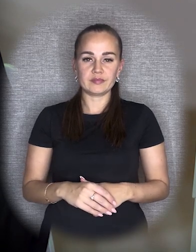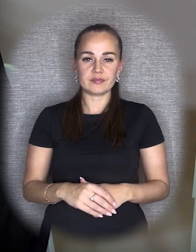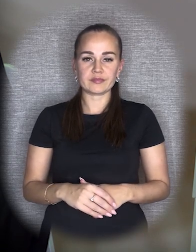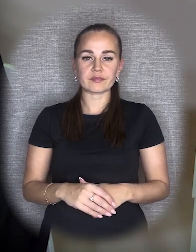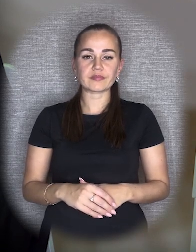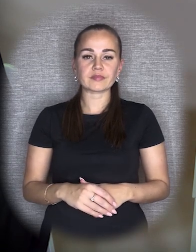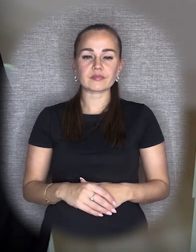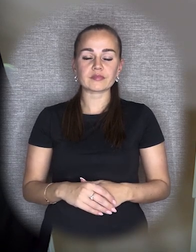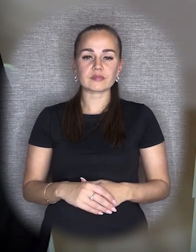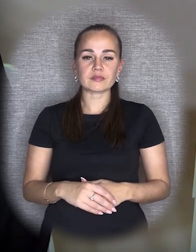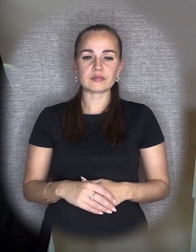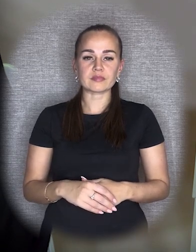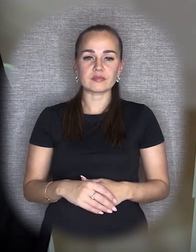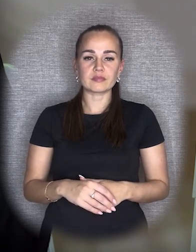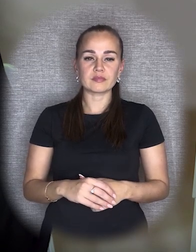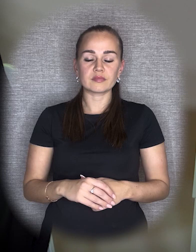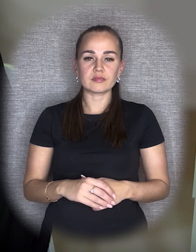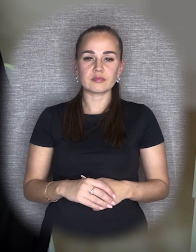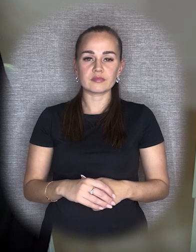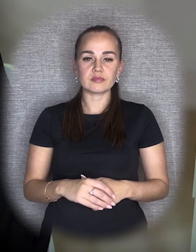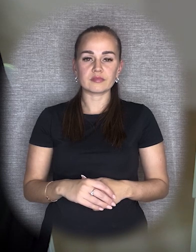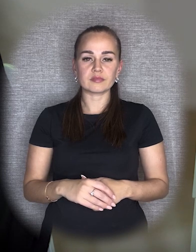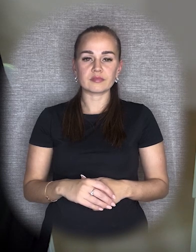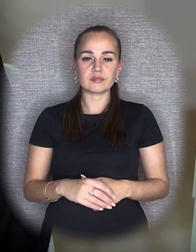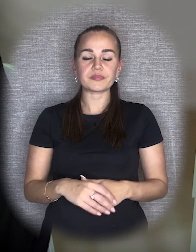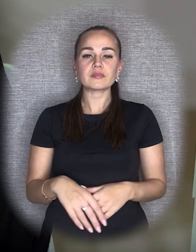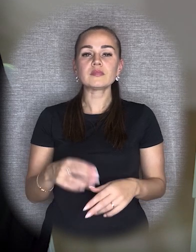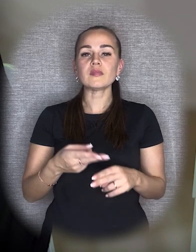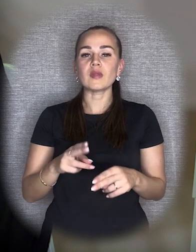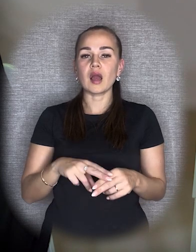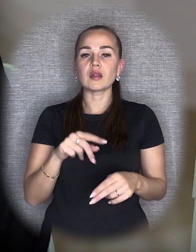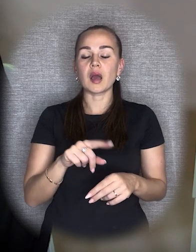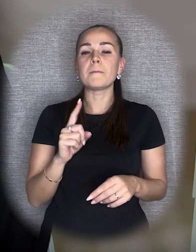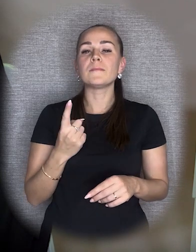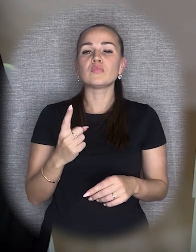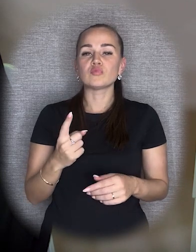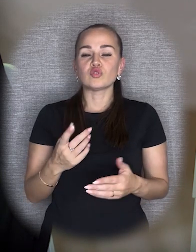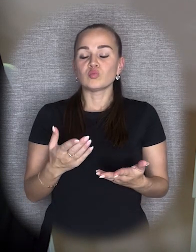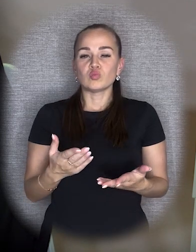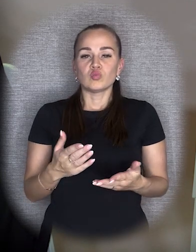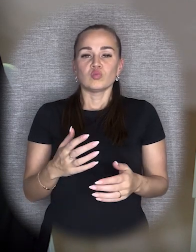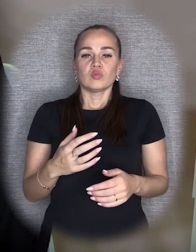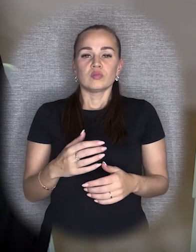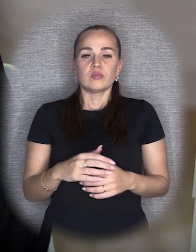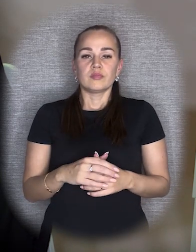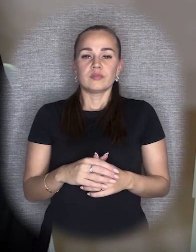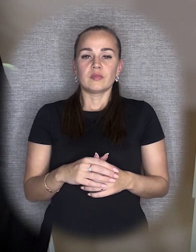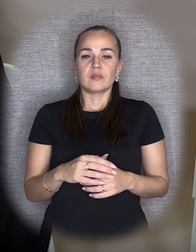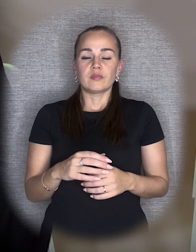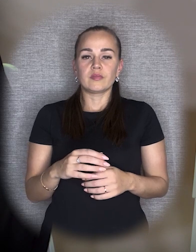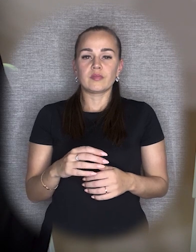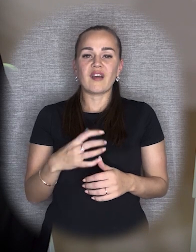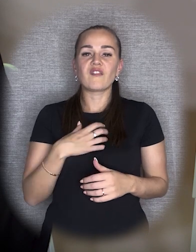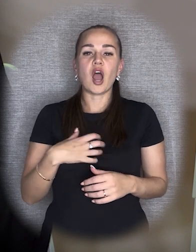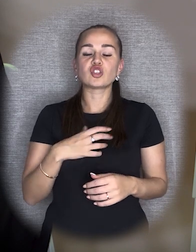иные события и так далее. Это к вашему вопросу, Анна, о том, почему мы так важно именно по скульптуре